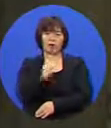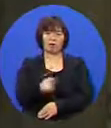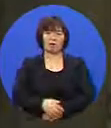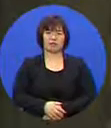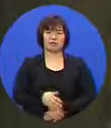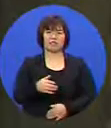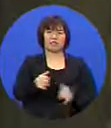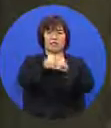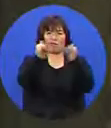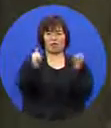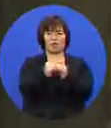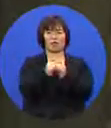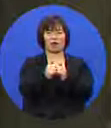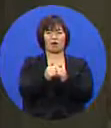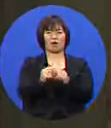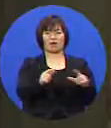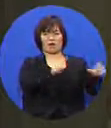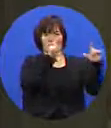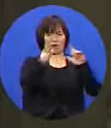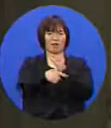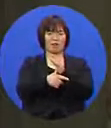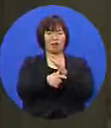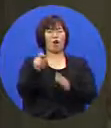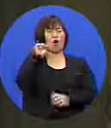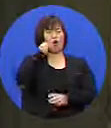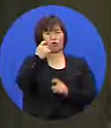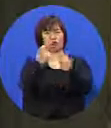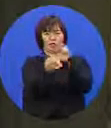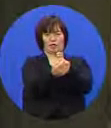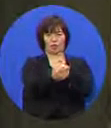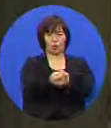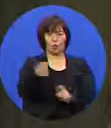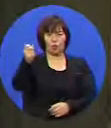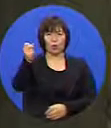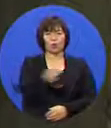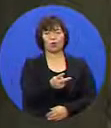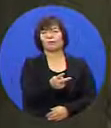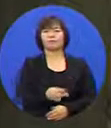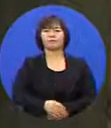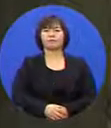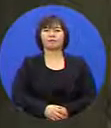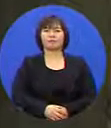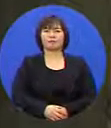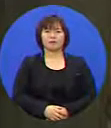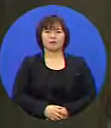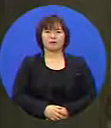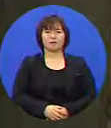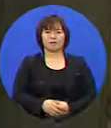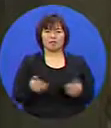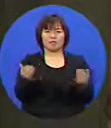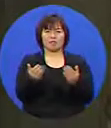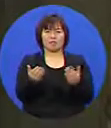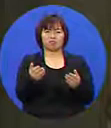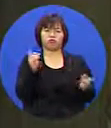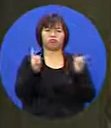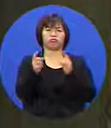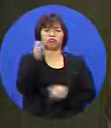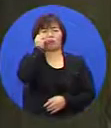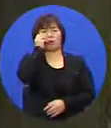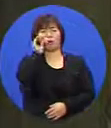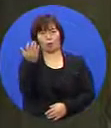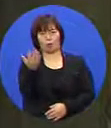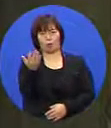사회생활을 하면서 어려움에 부딪힌다든가 또 그리고 직업을 실직을